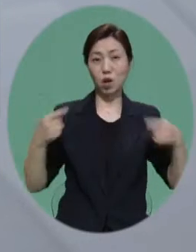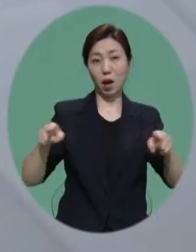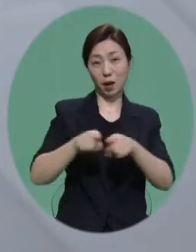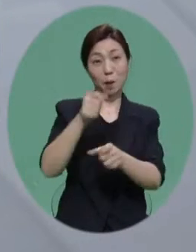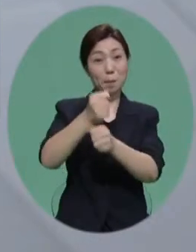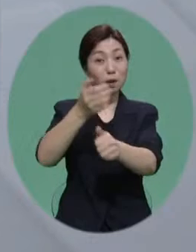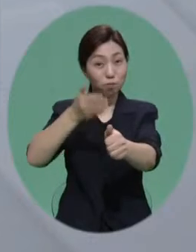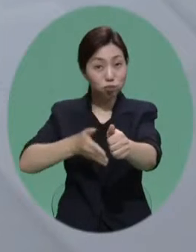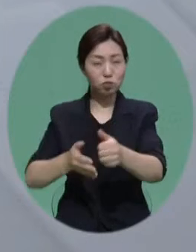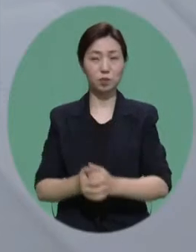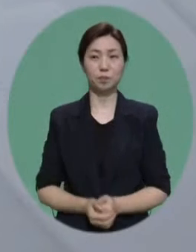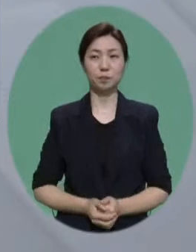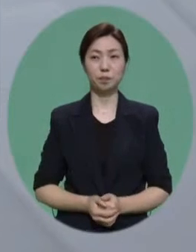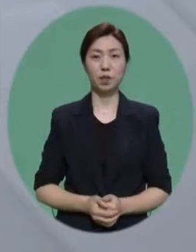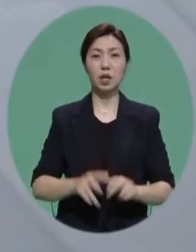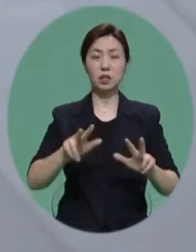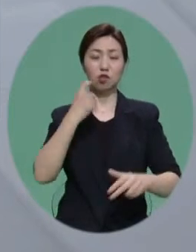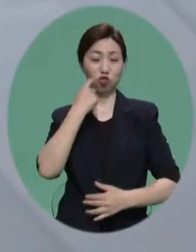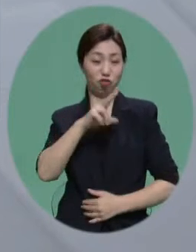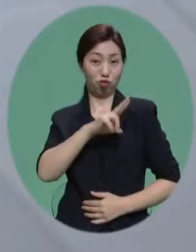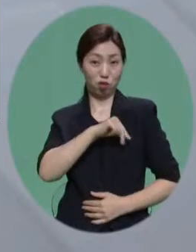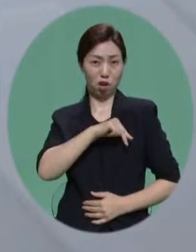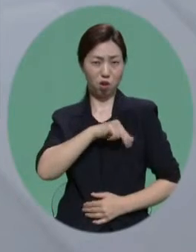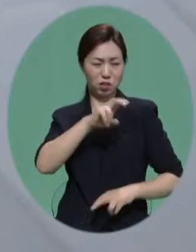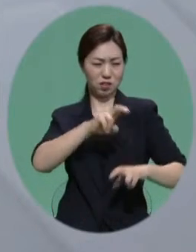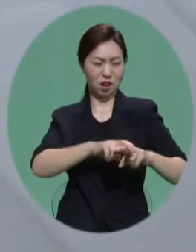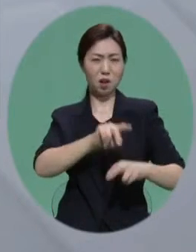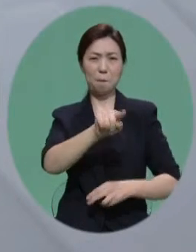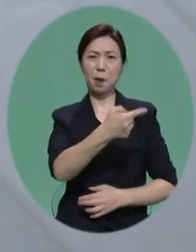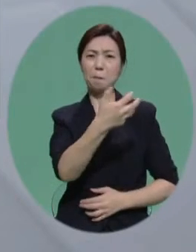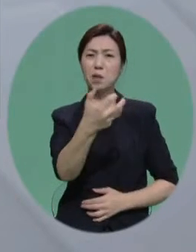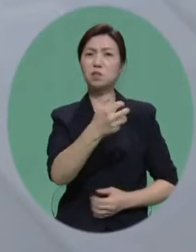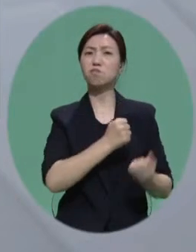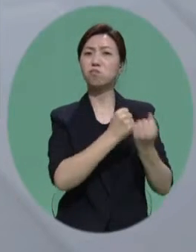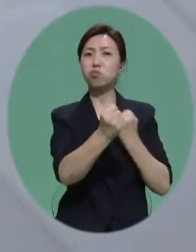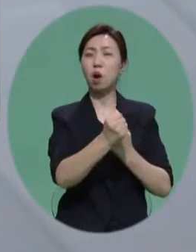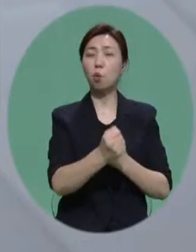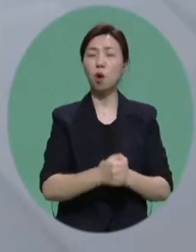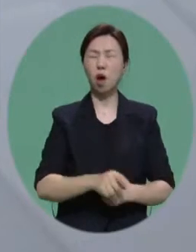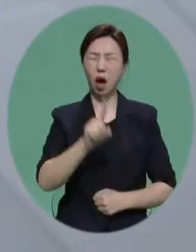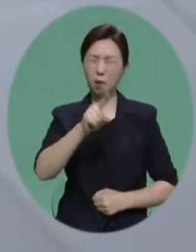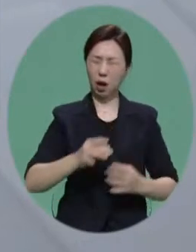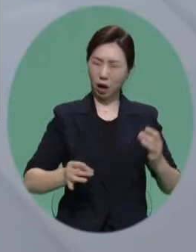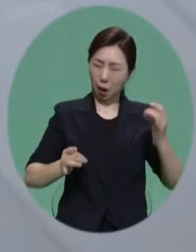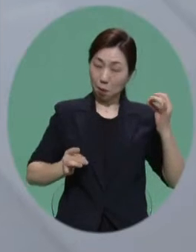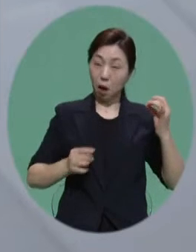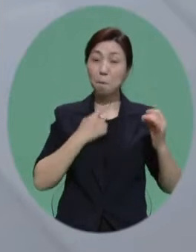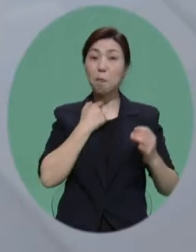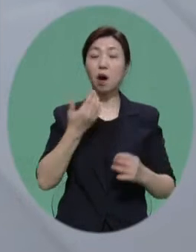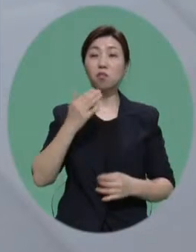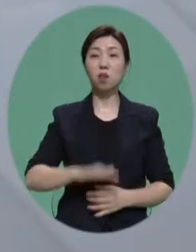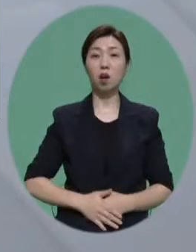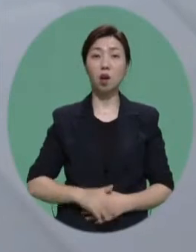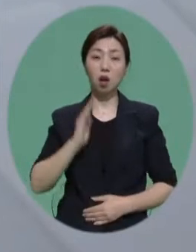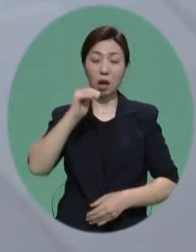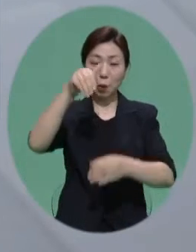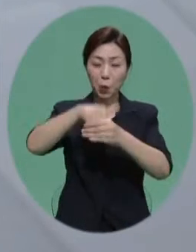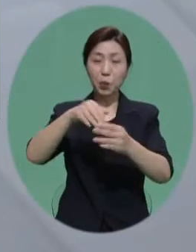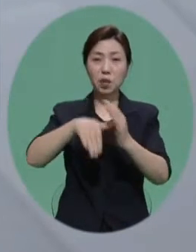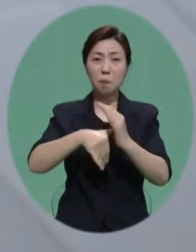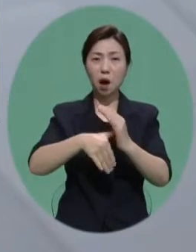180석 가지고도 아무것도 안 한 어떤 정당이 개선되면 선거 때마다 0 양반 재탕 삼탕